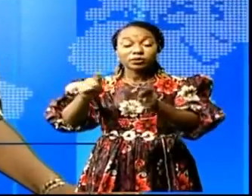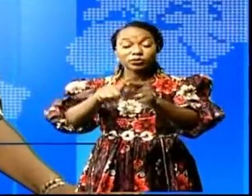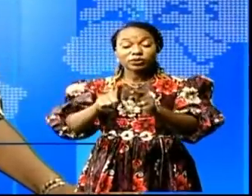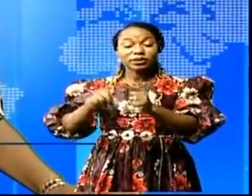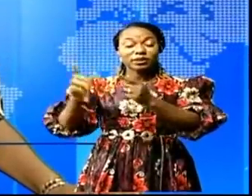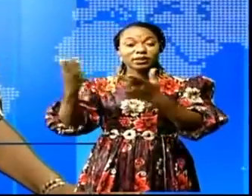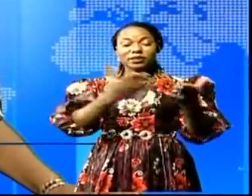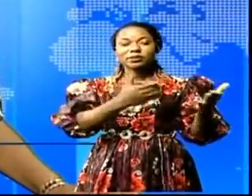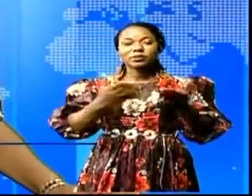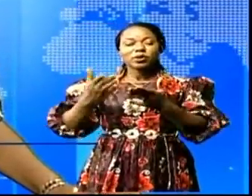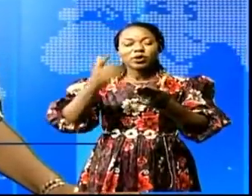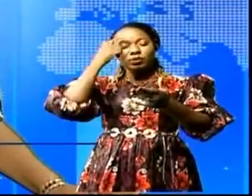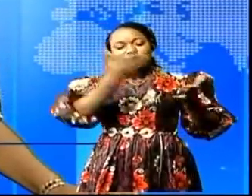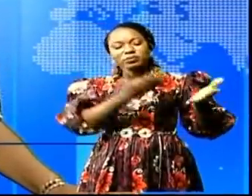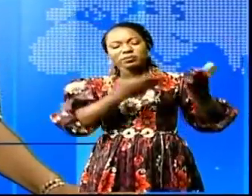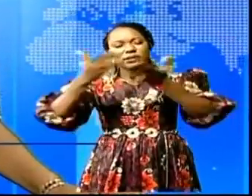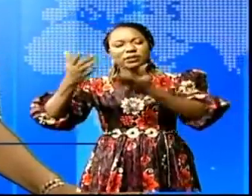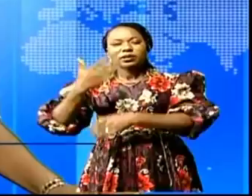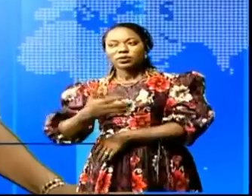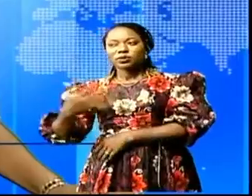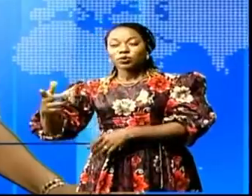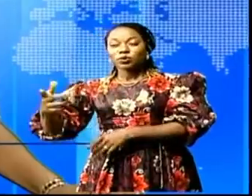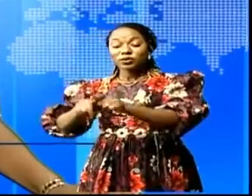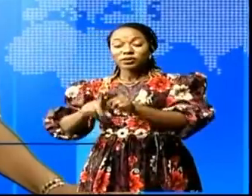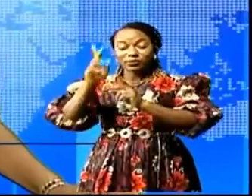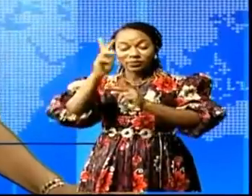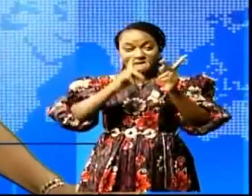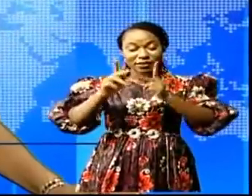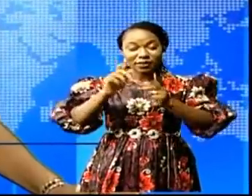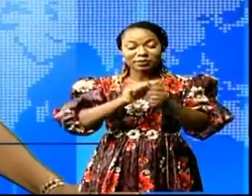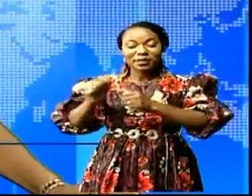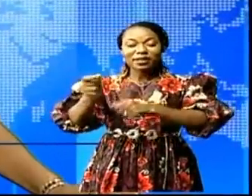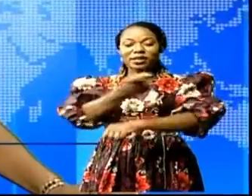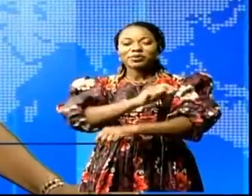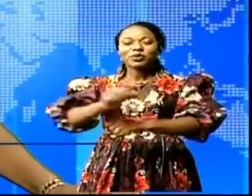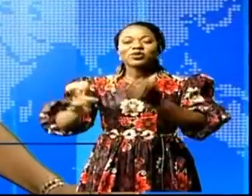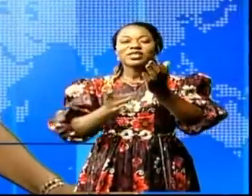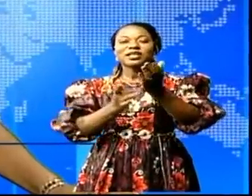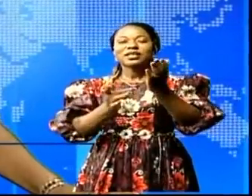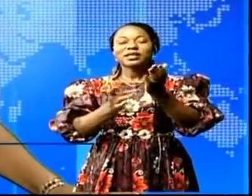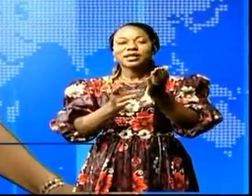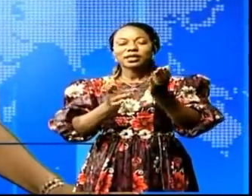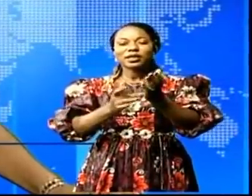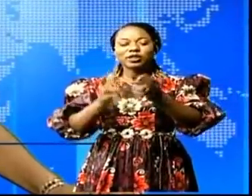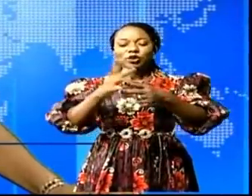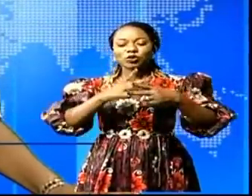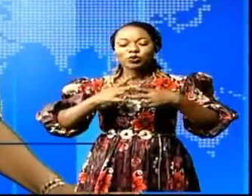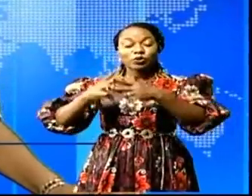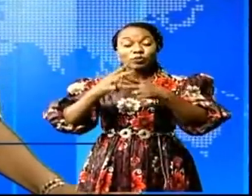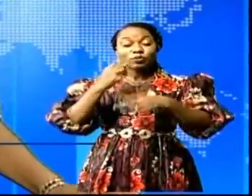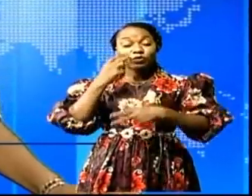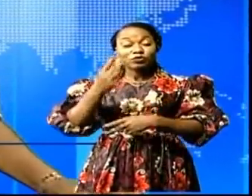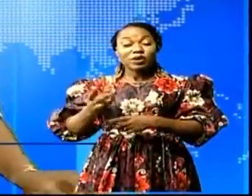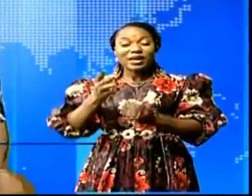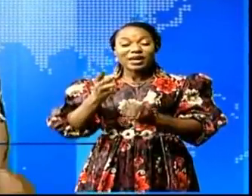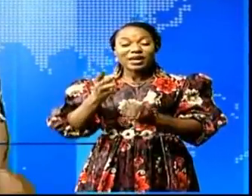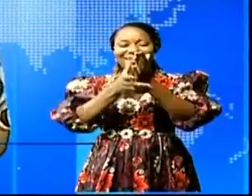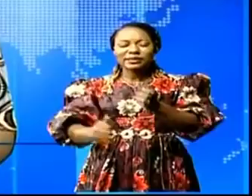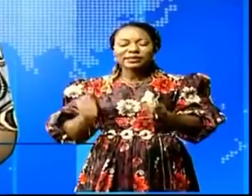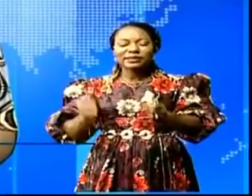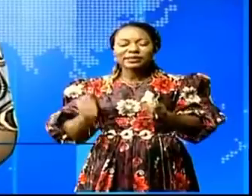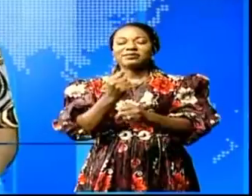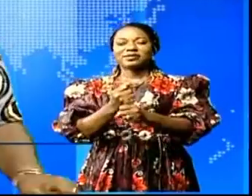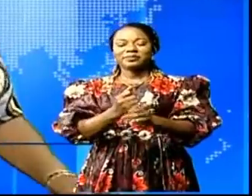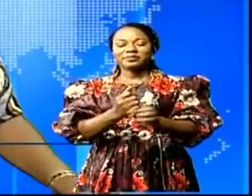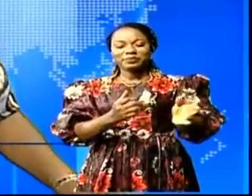transport de marchandises. C'est déjà l'étape d'inspection par le bureau technique de contrôle pour s'assurer de la qualité de